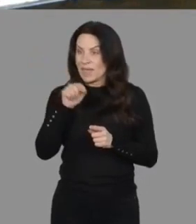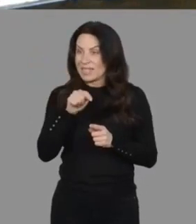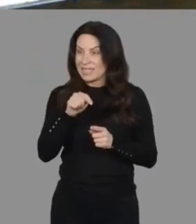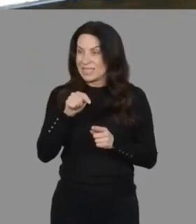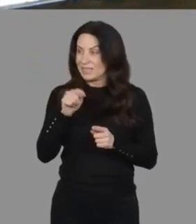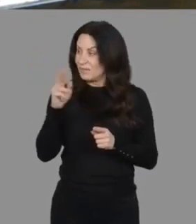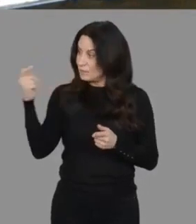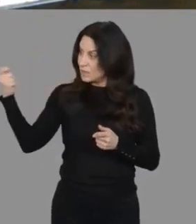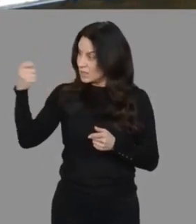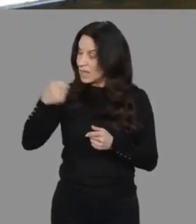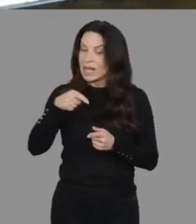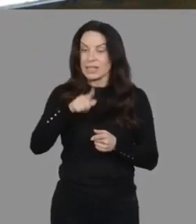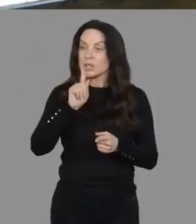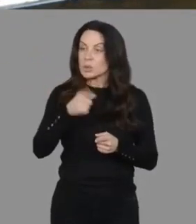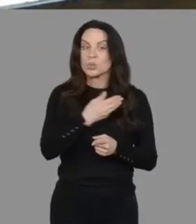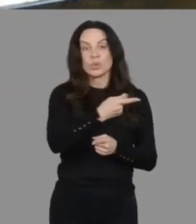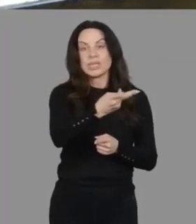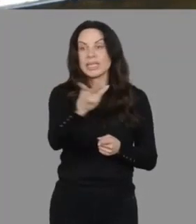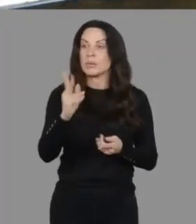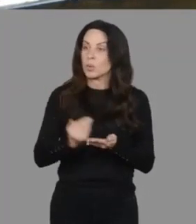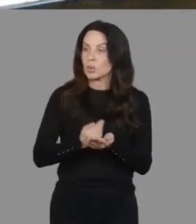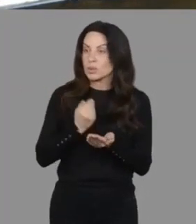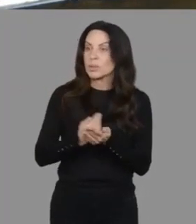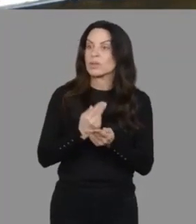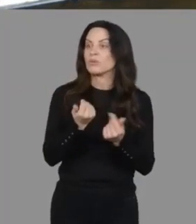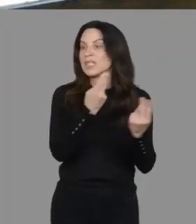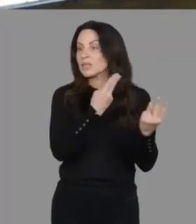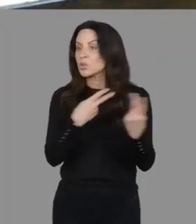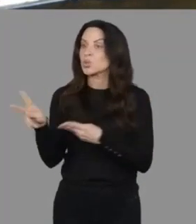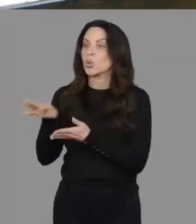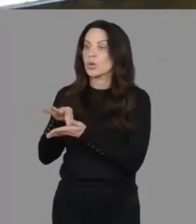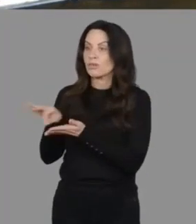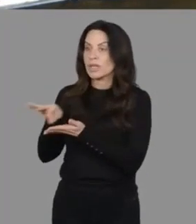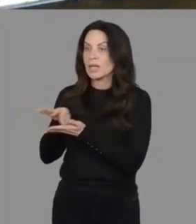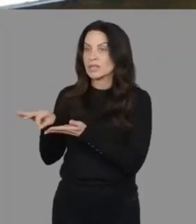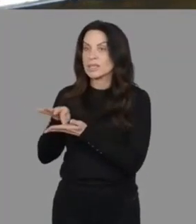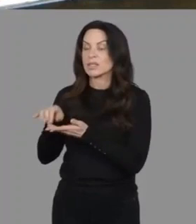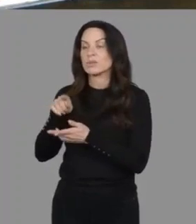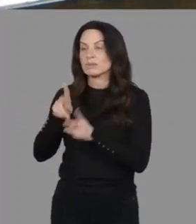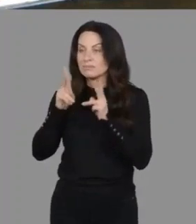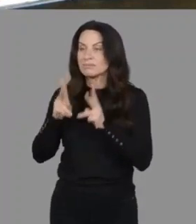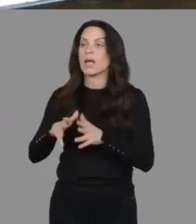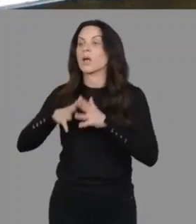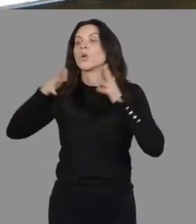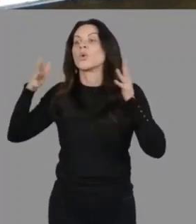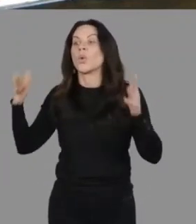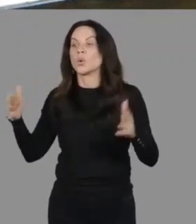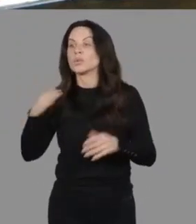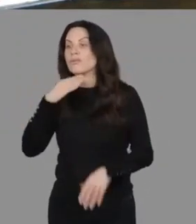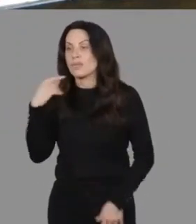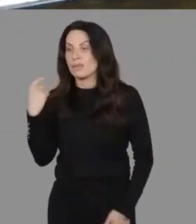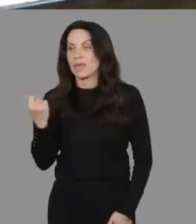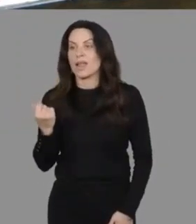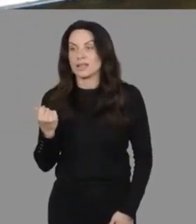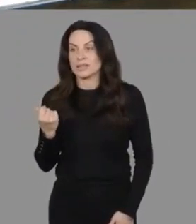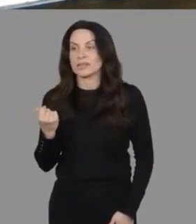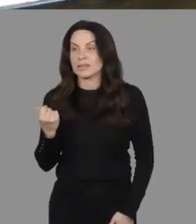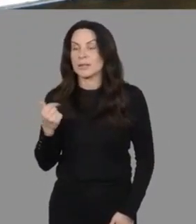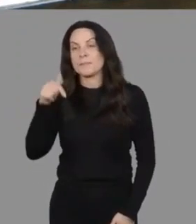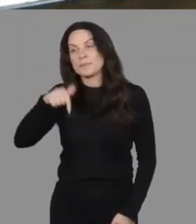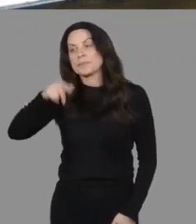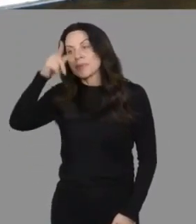dieses Geld wird jemand erarbeiten müssen. Und es muss refinanziert werden und es sind riesige Summen. Es gibt in Deutschland